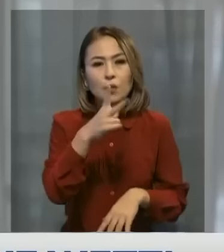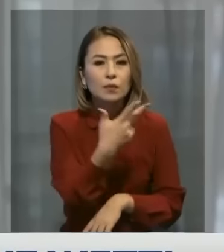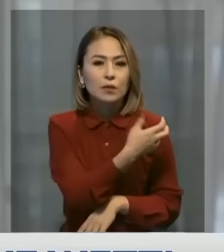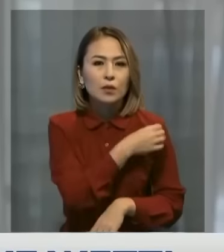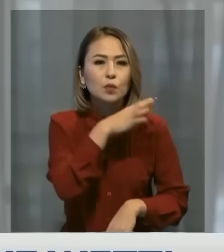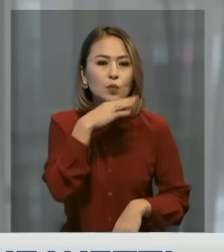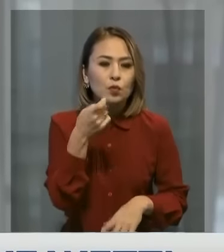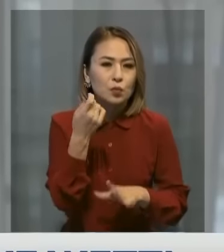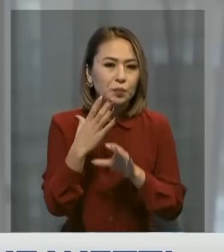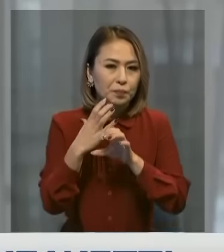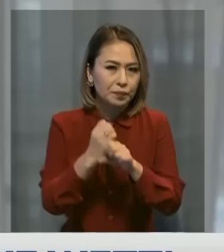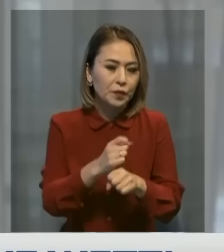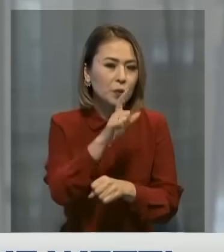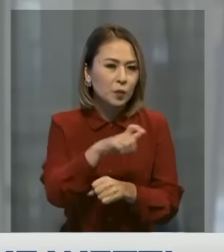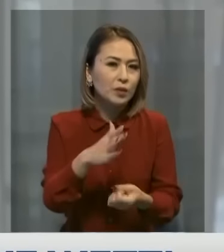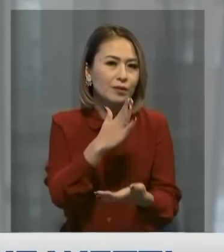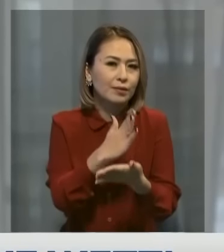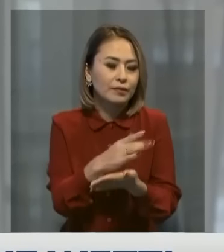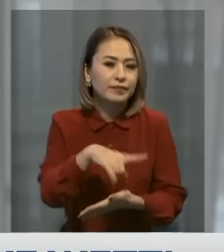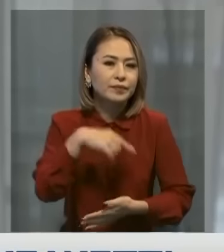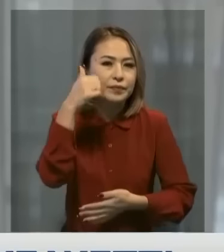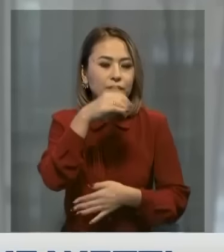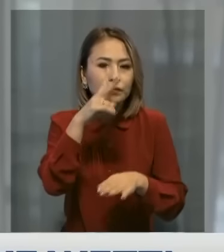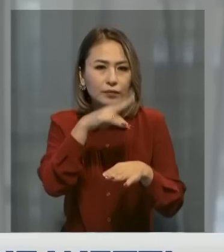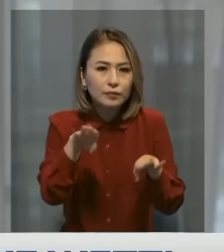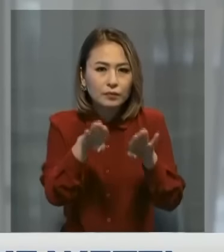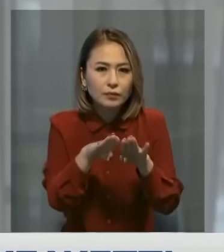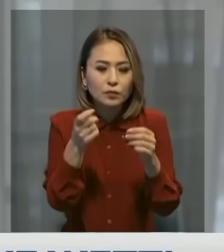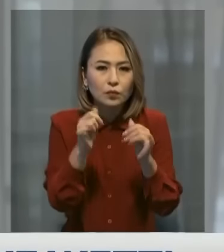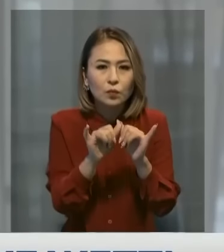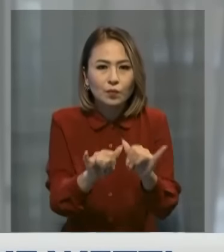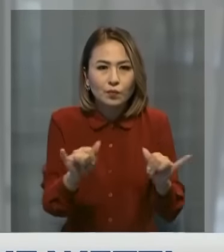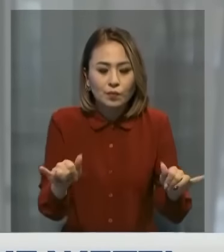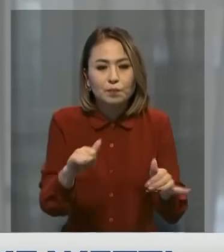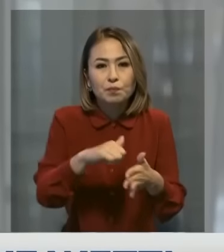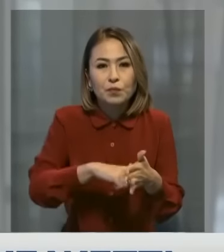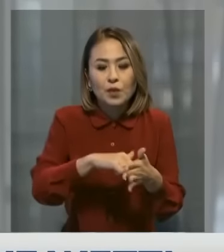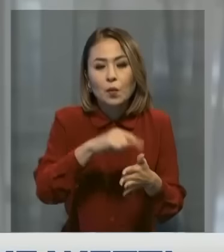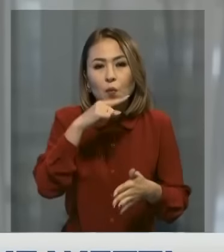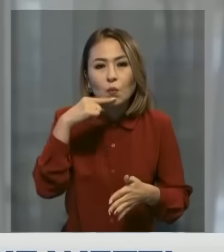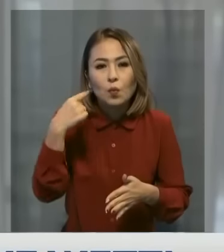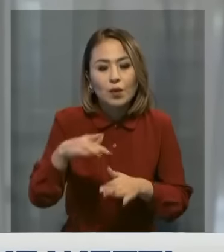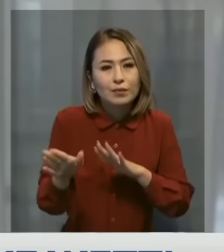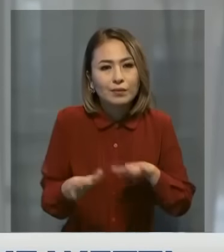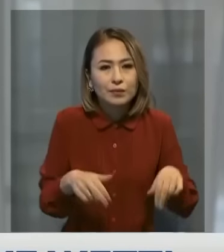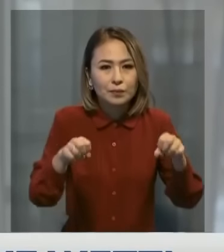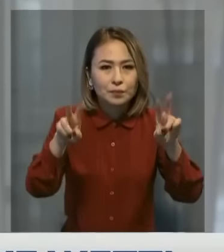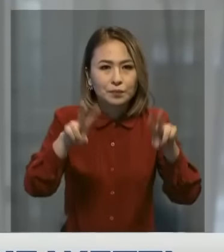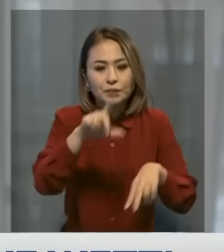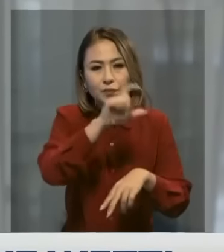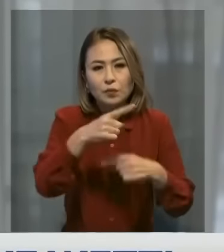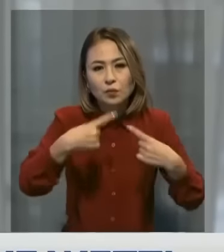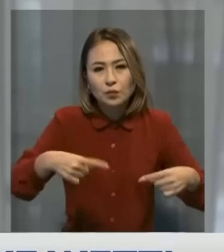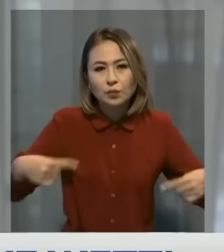қатары едәуір азайғанын көрсетіп отыр. Бұған екпе салдырғандардың көбеюі түрткі болған. Ресейде кей мамандығы иелерінен басқа